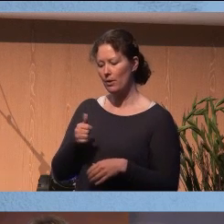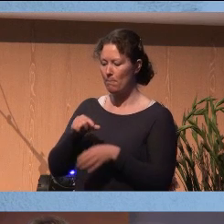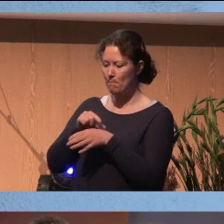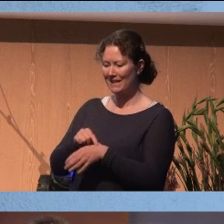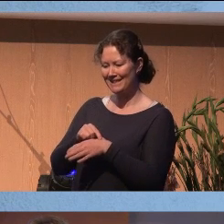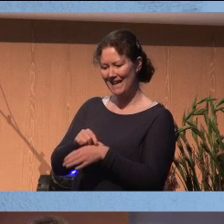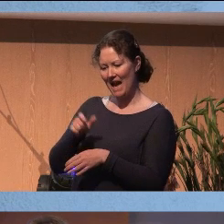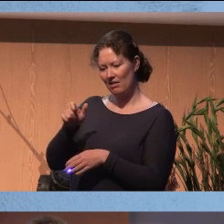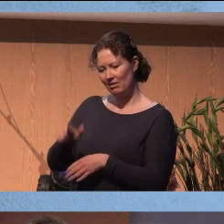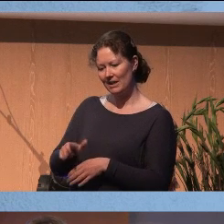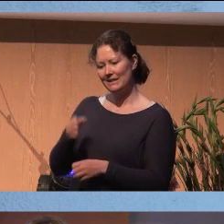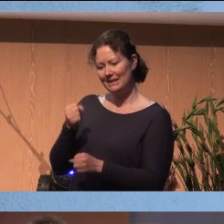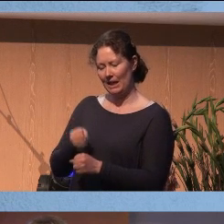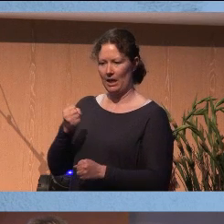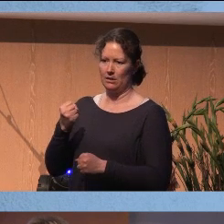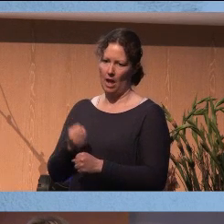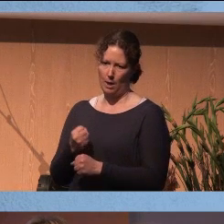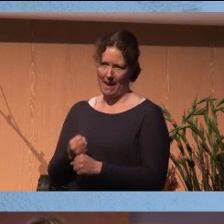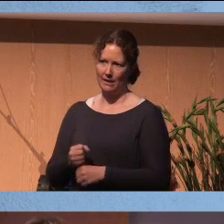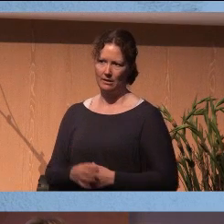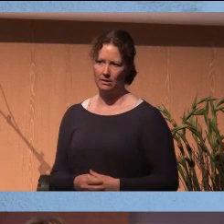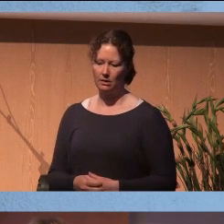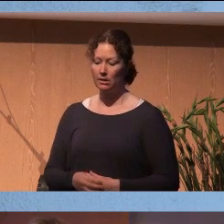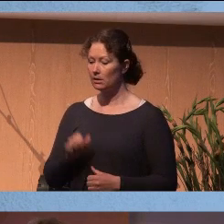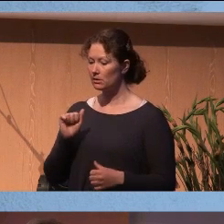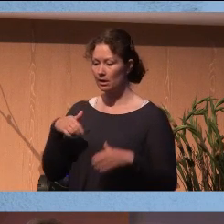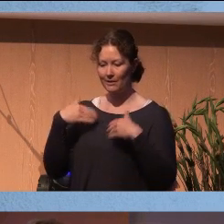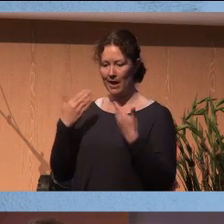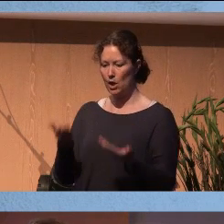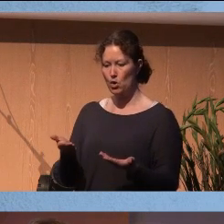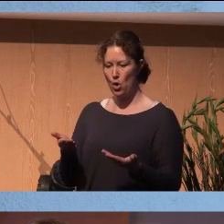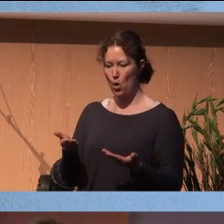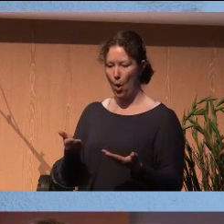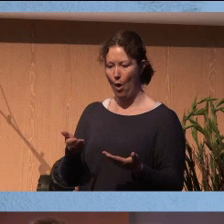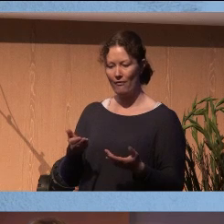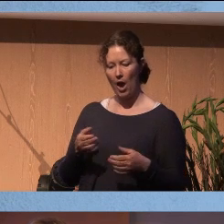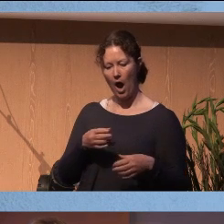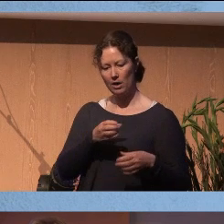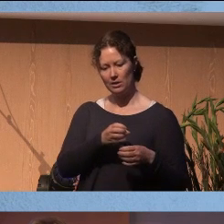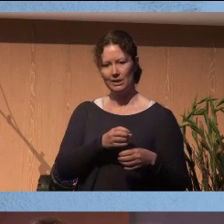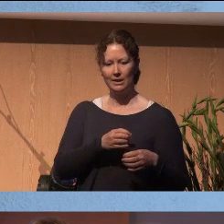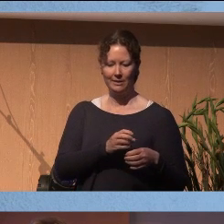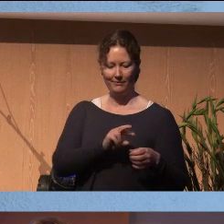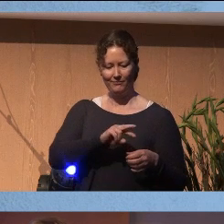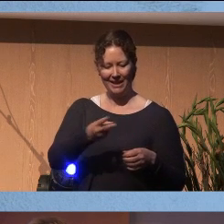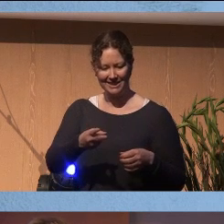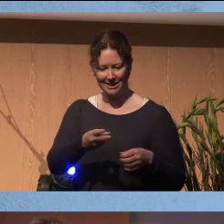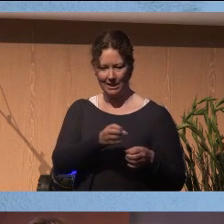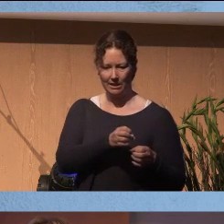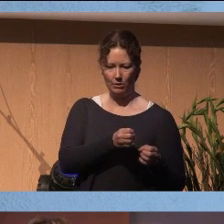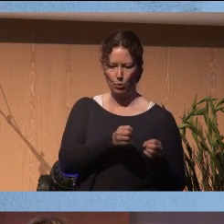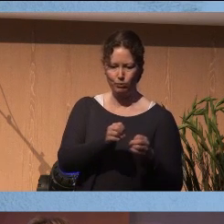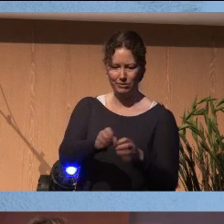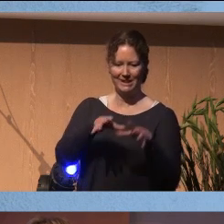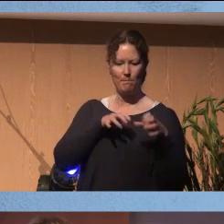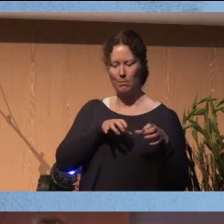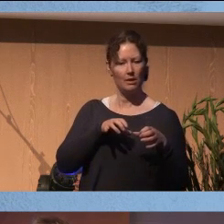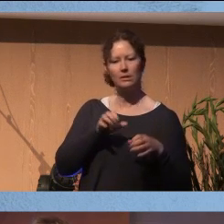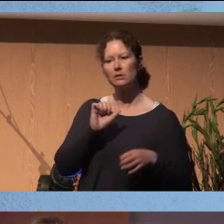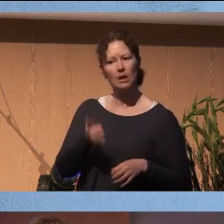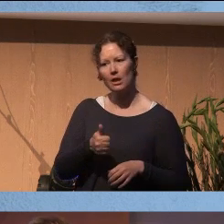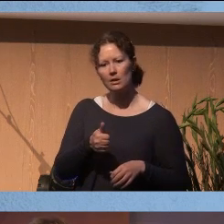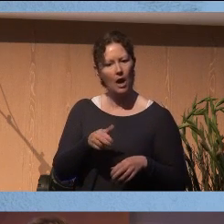pasientsikkerhetsarbeidet. Det skal ikke være lov å slippe stafettpinnen I vekslingene. Det skal ikke